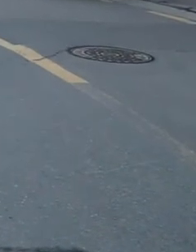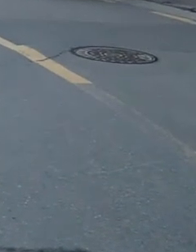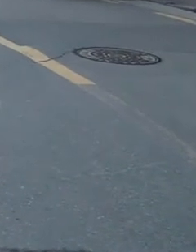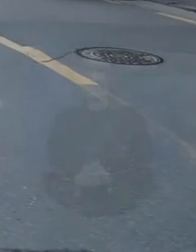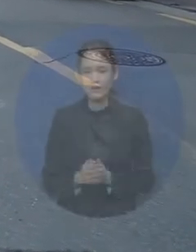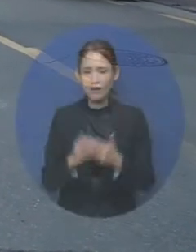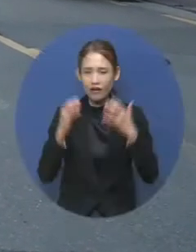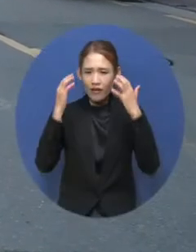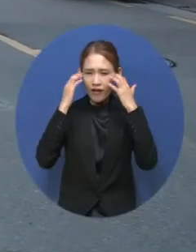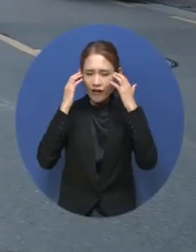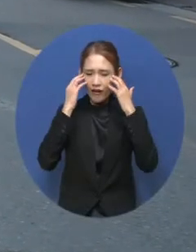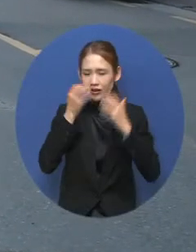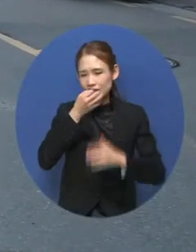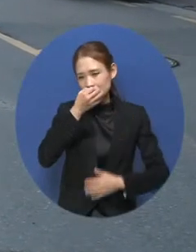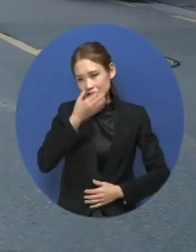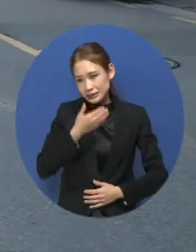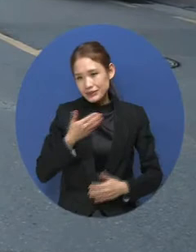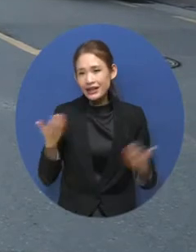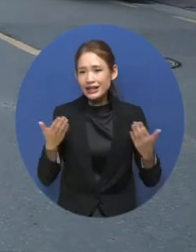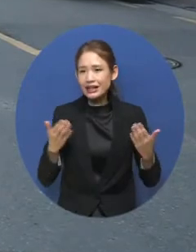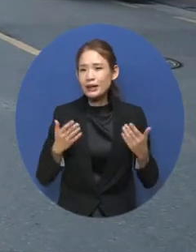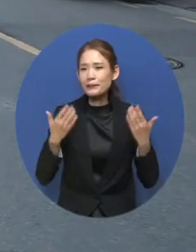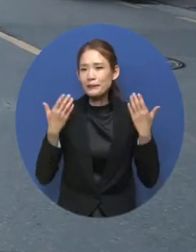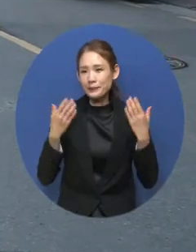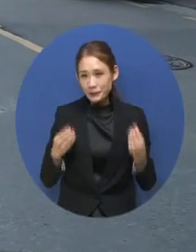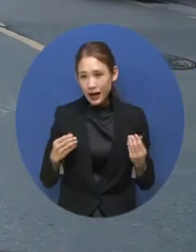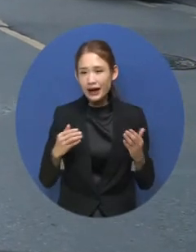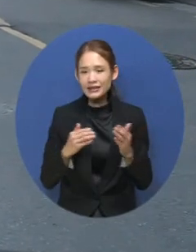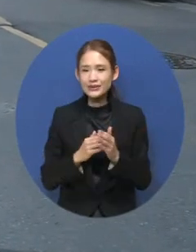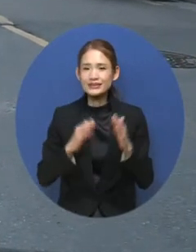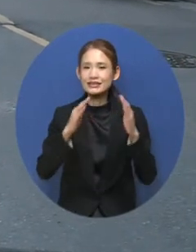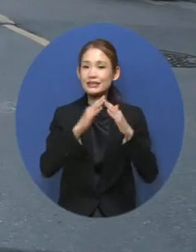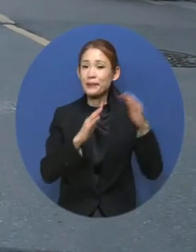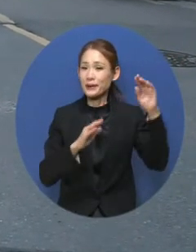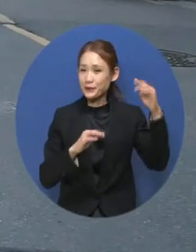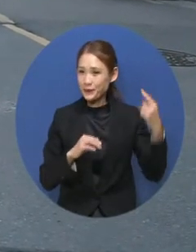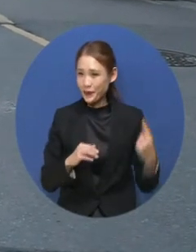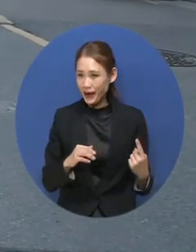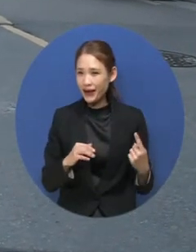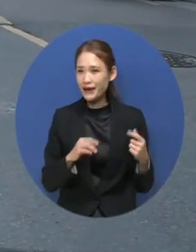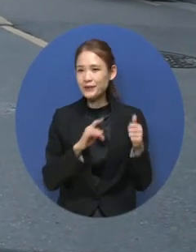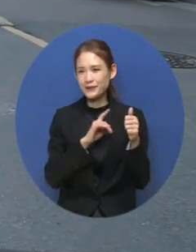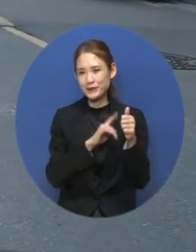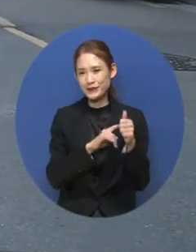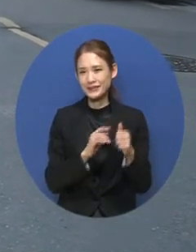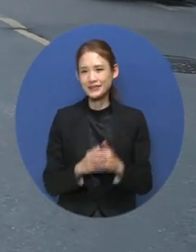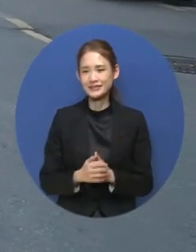고된 하루 일과를 마치고 집으로 돌아온 원준 씨.